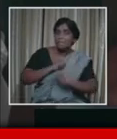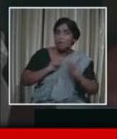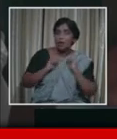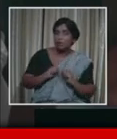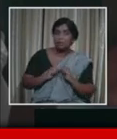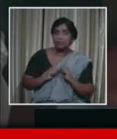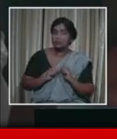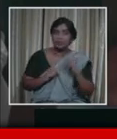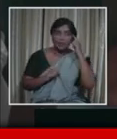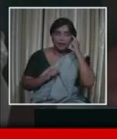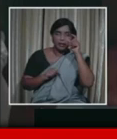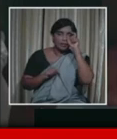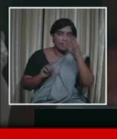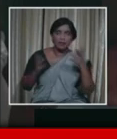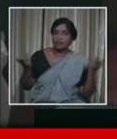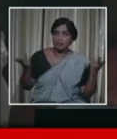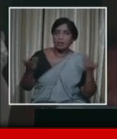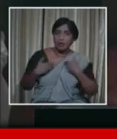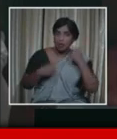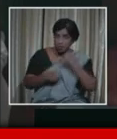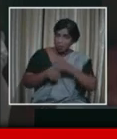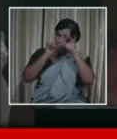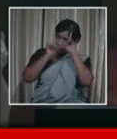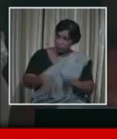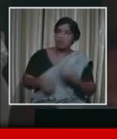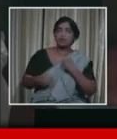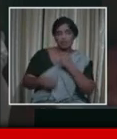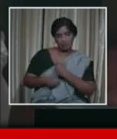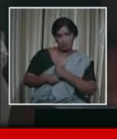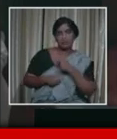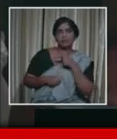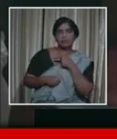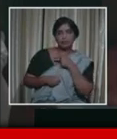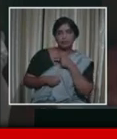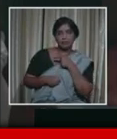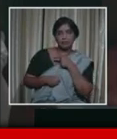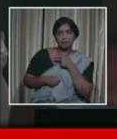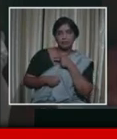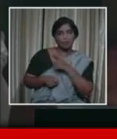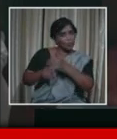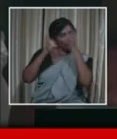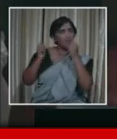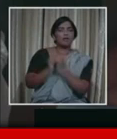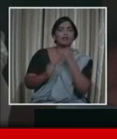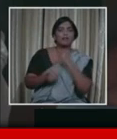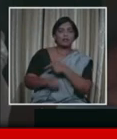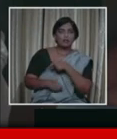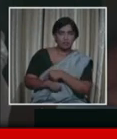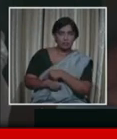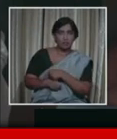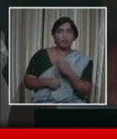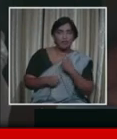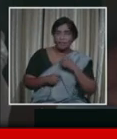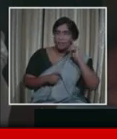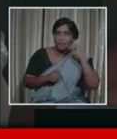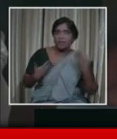bandu kalpana kerla balan le. Apa andu tevi e barade hakar itu makara. Api dah thita ganne